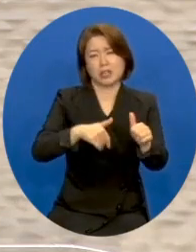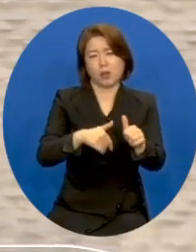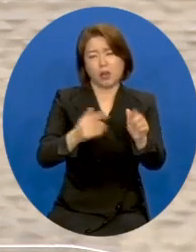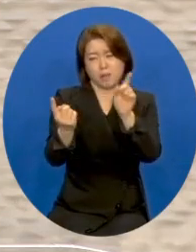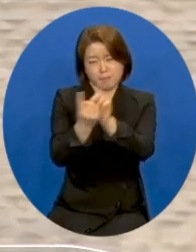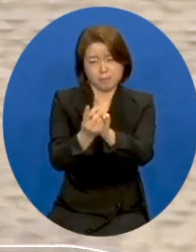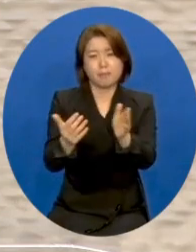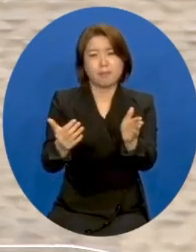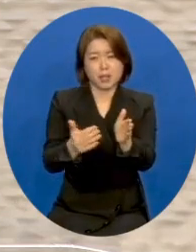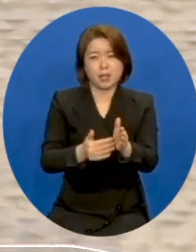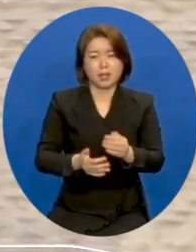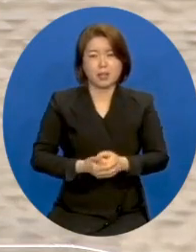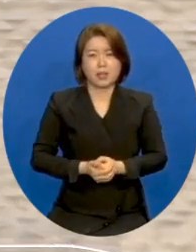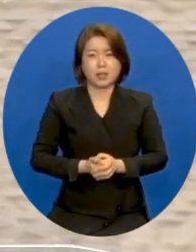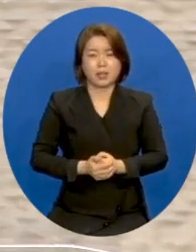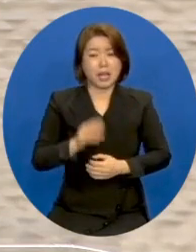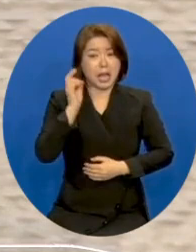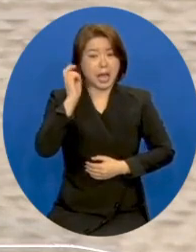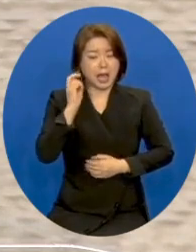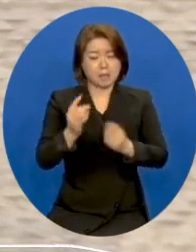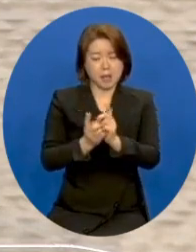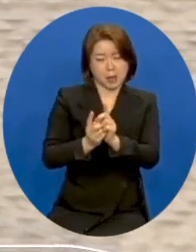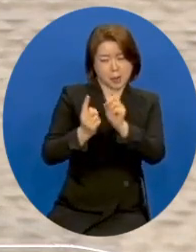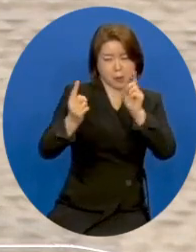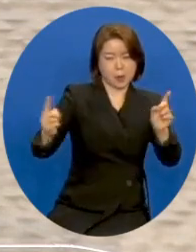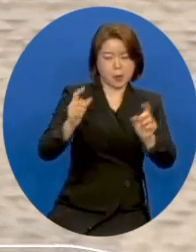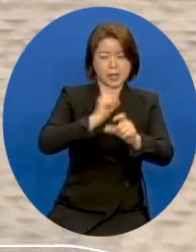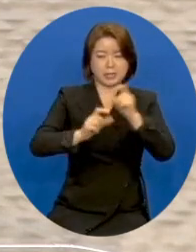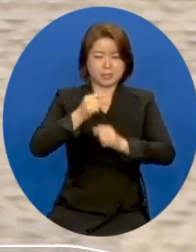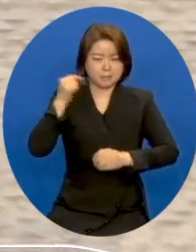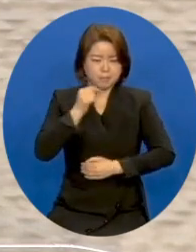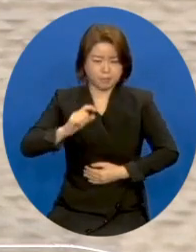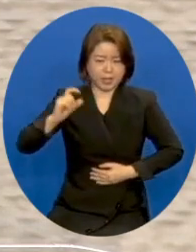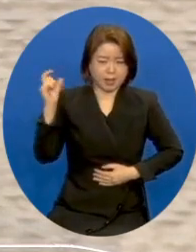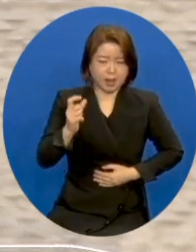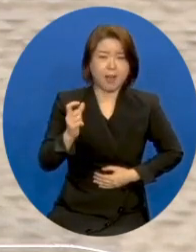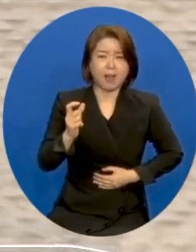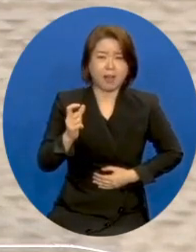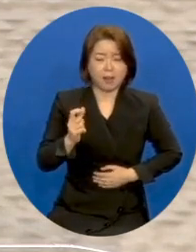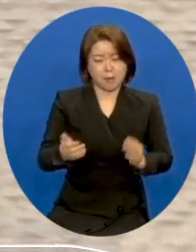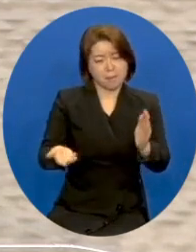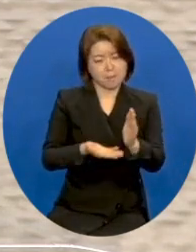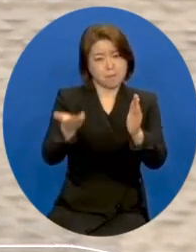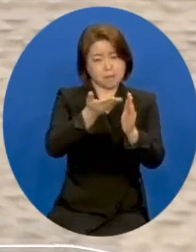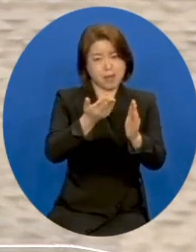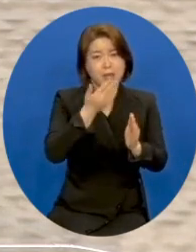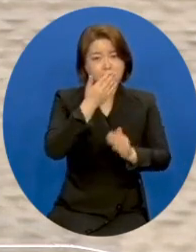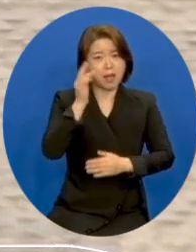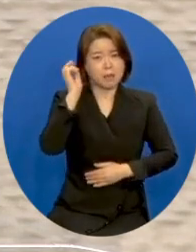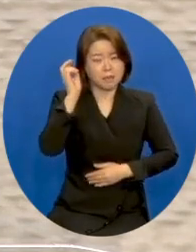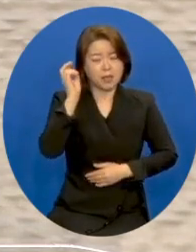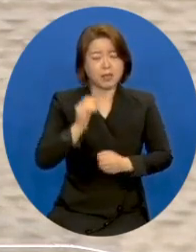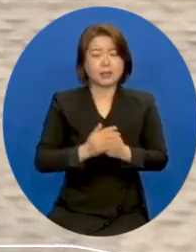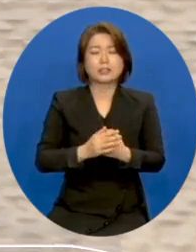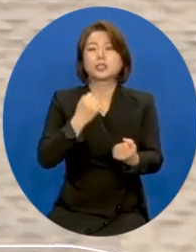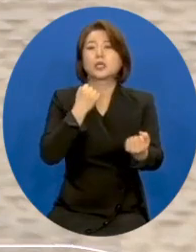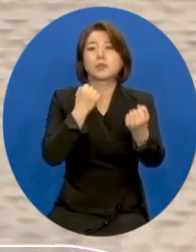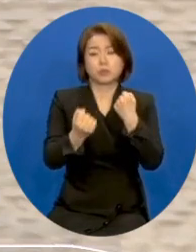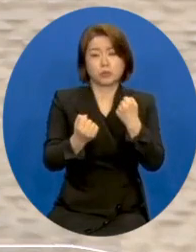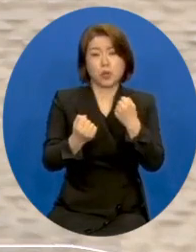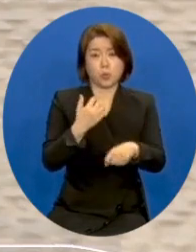있습니다. 아마 거리 두기가 더 강화될 것이라는 예측도 있습니다. 그럼에도 불구하고